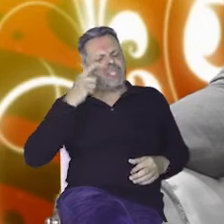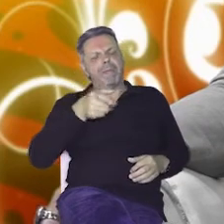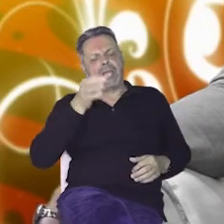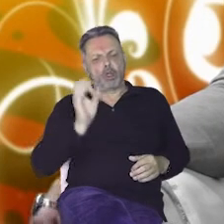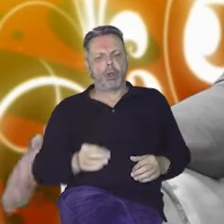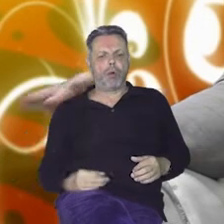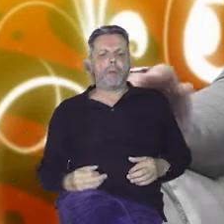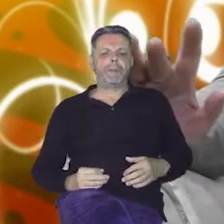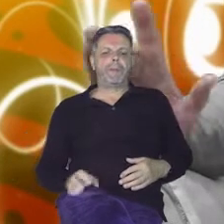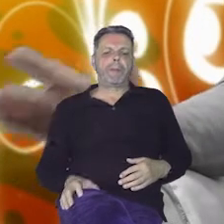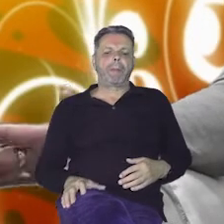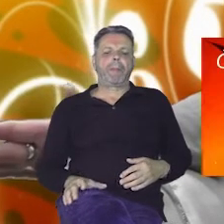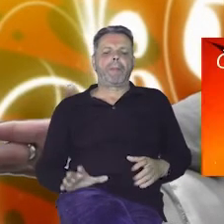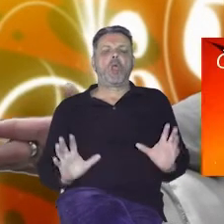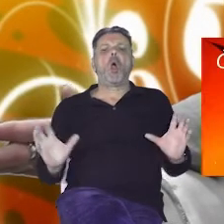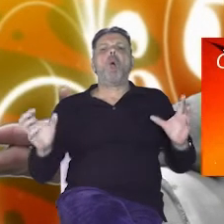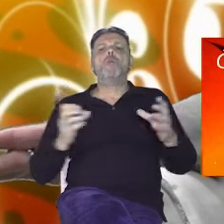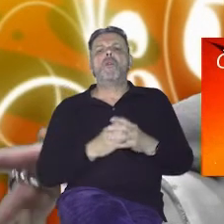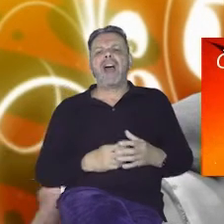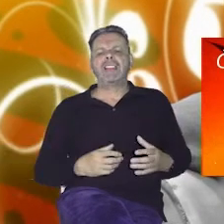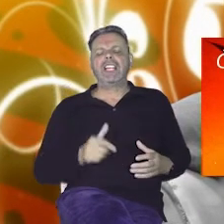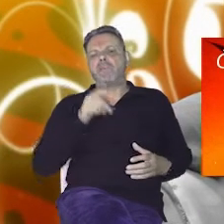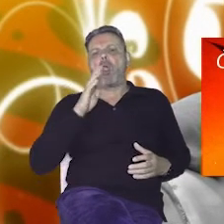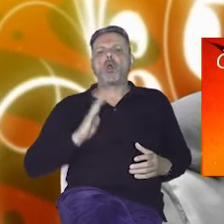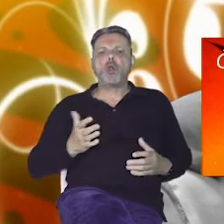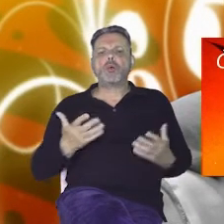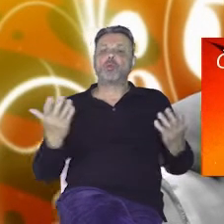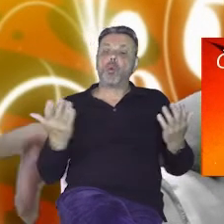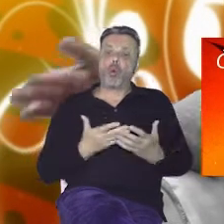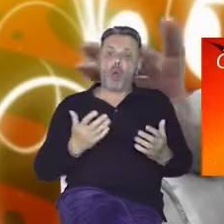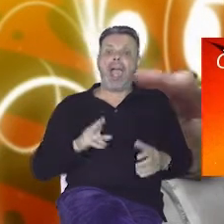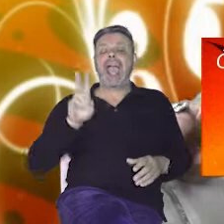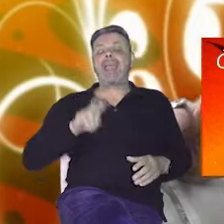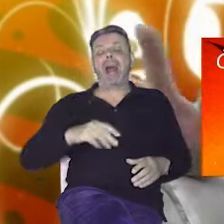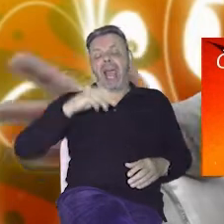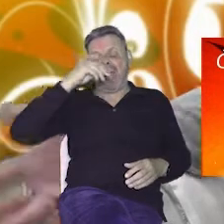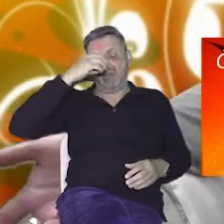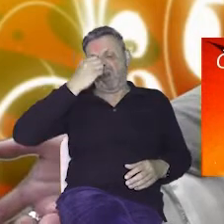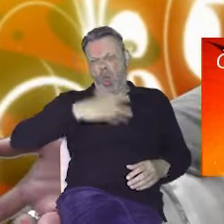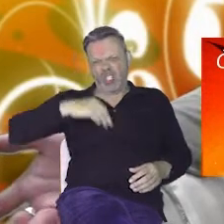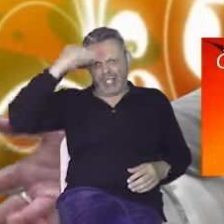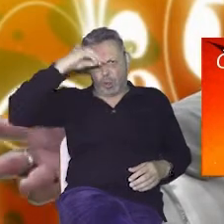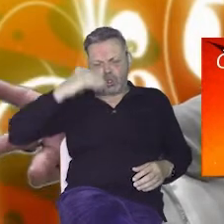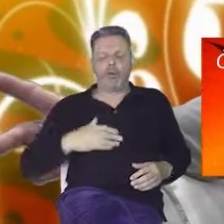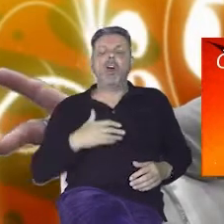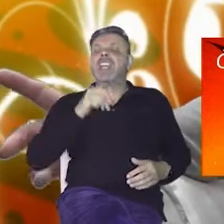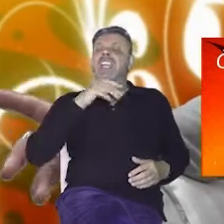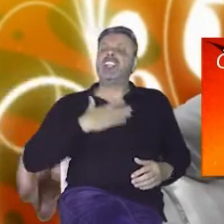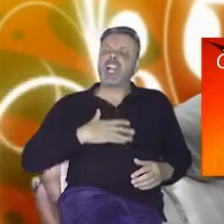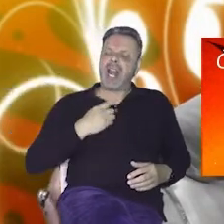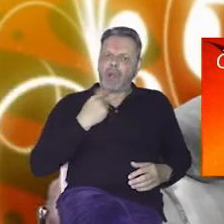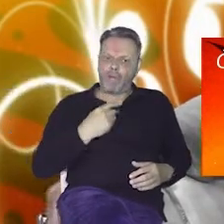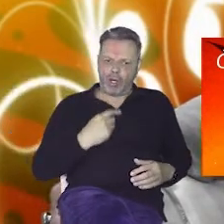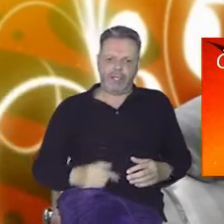sve obuhvatili smo, znači i gospođu koja je imala iskustvo, i željela govoriti, i jer ne